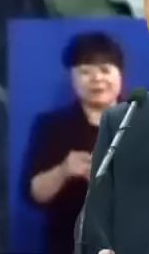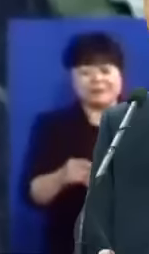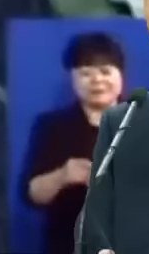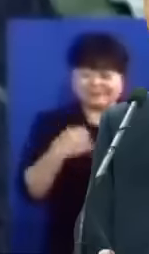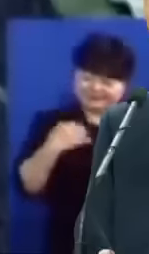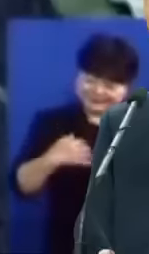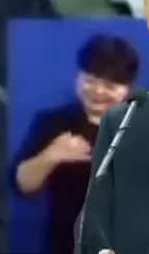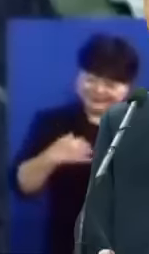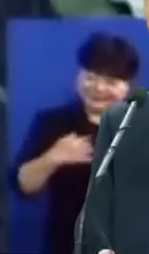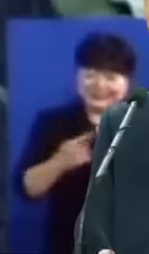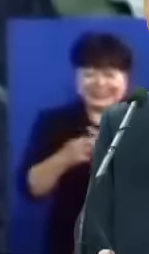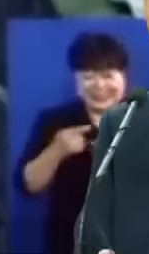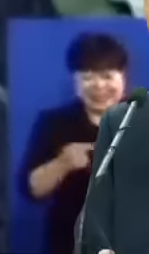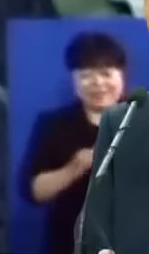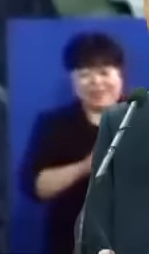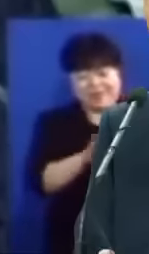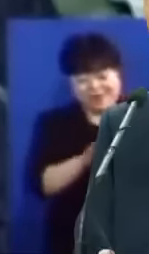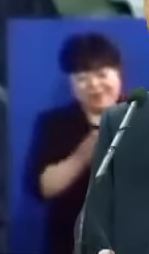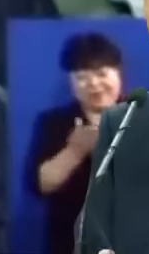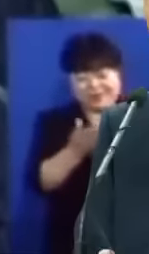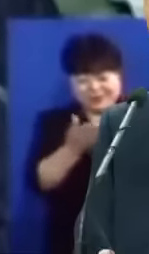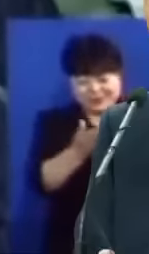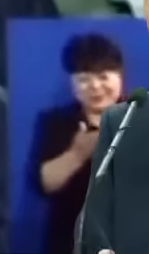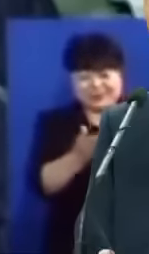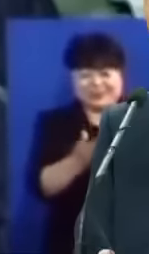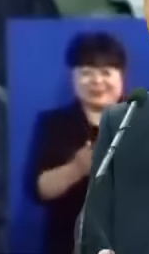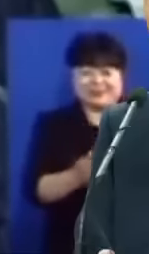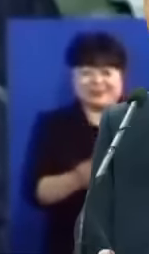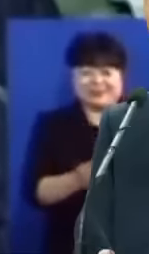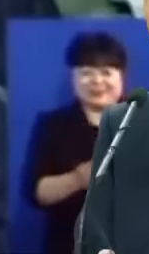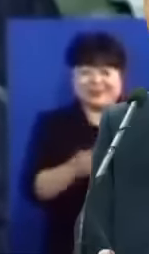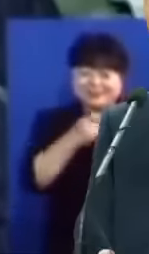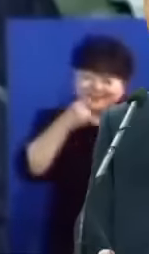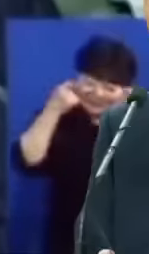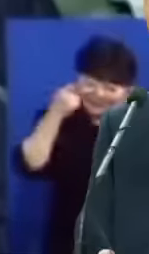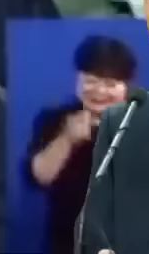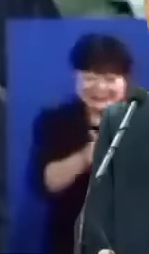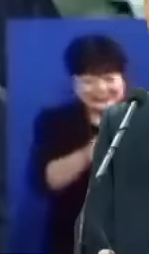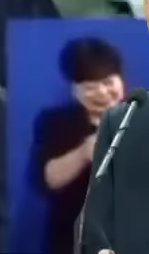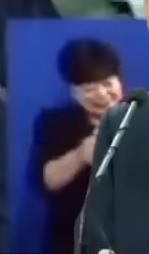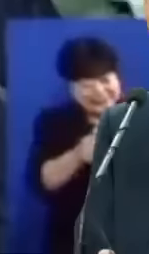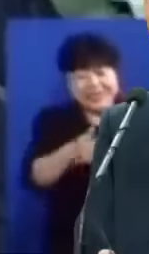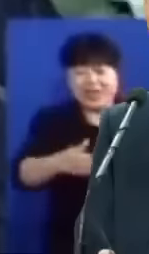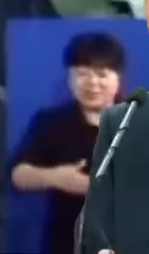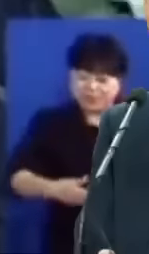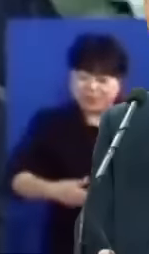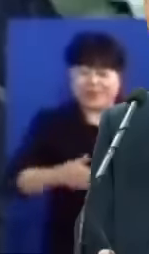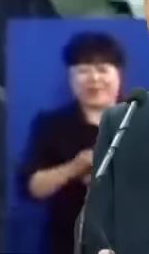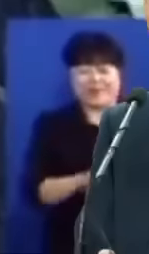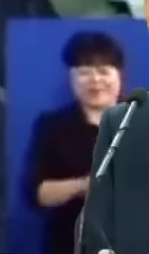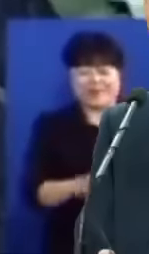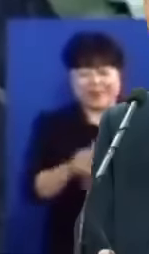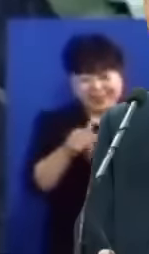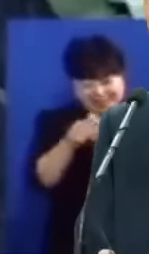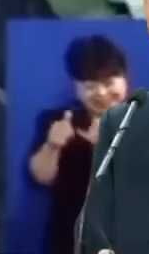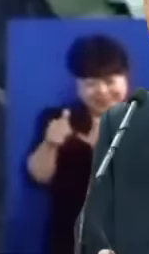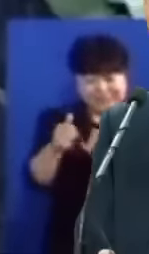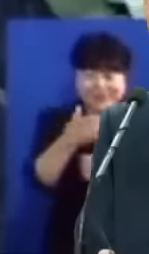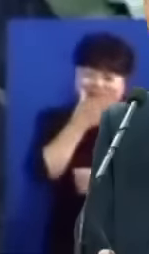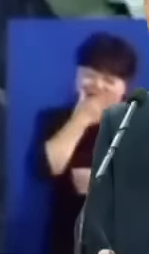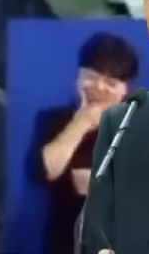상냥하고 이해하고 동정하고 사랑하고 잘 웃는 그런 아내가 있으면 남편은